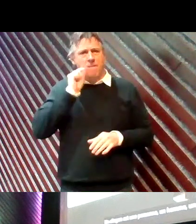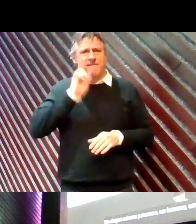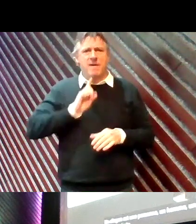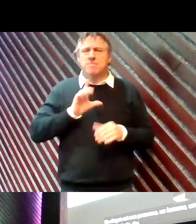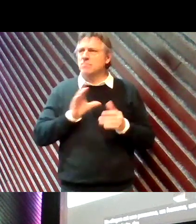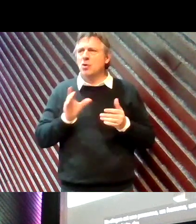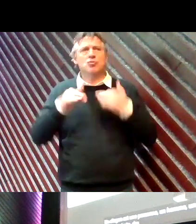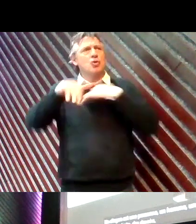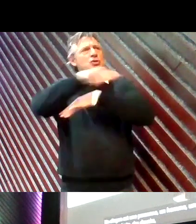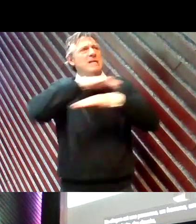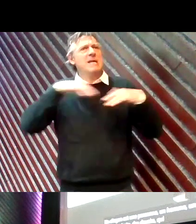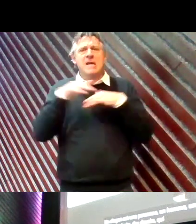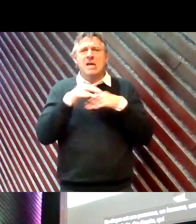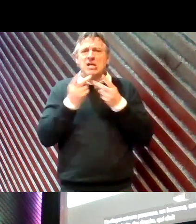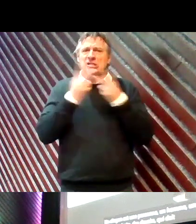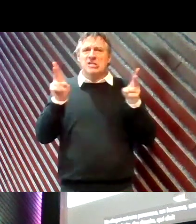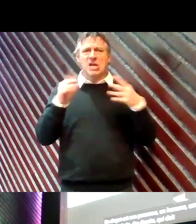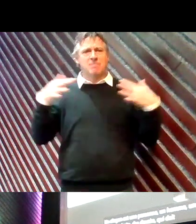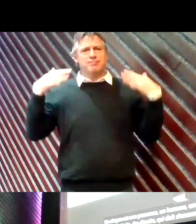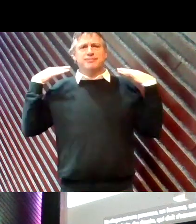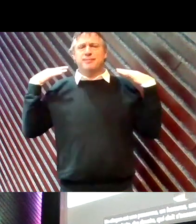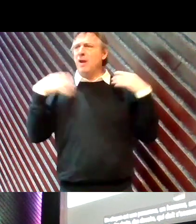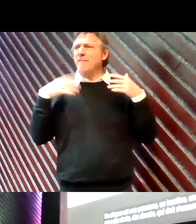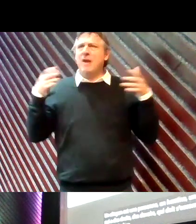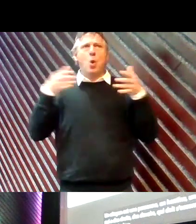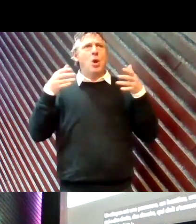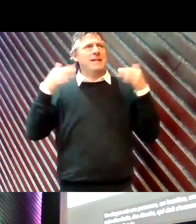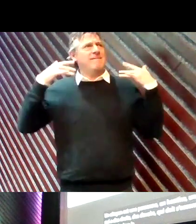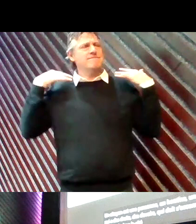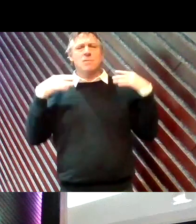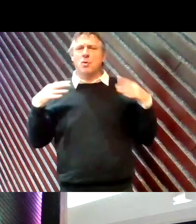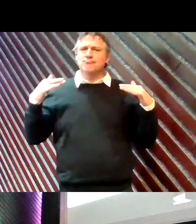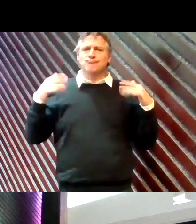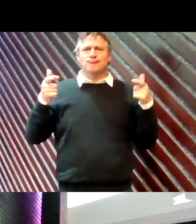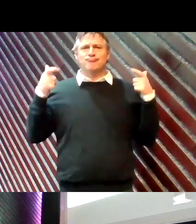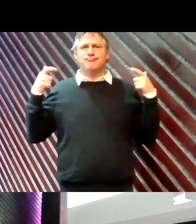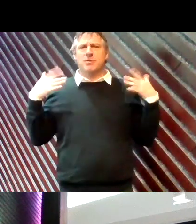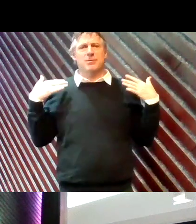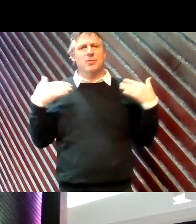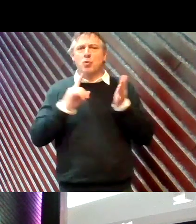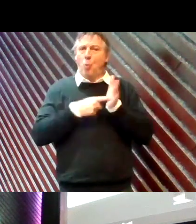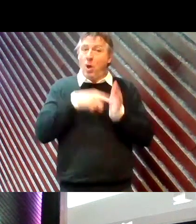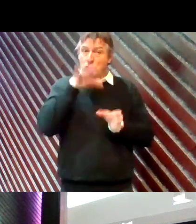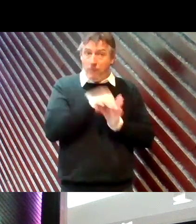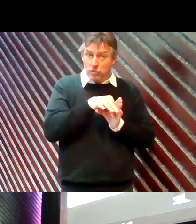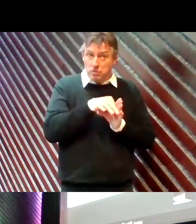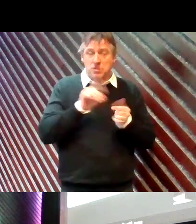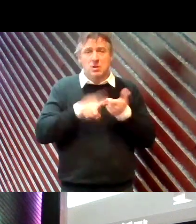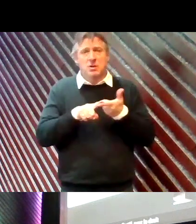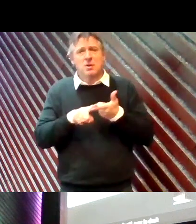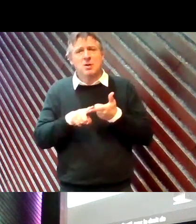la société, dans la cité avec un collectif, avec le droit de vote, avec